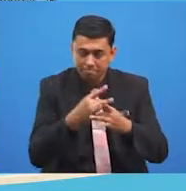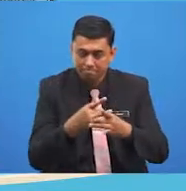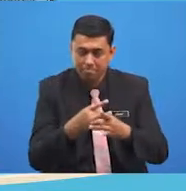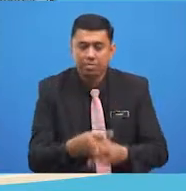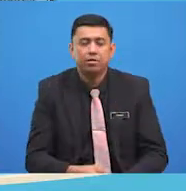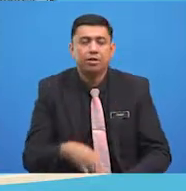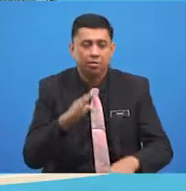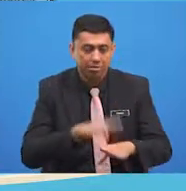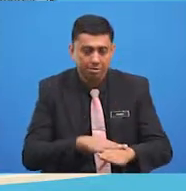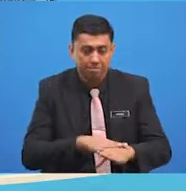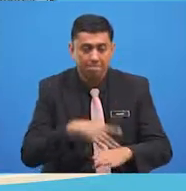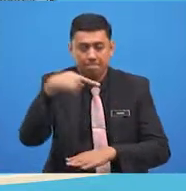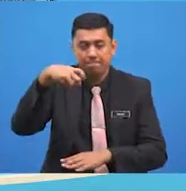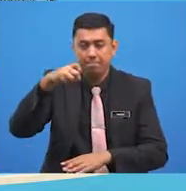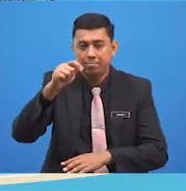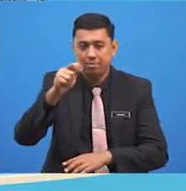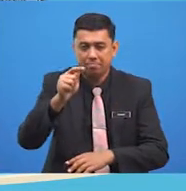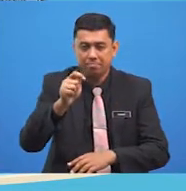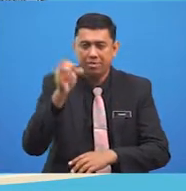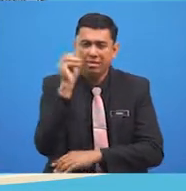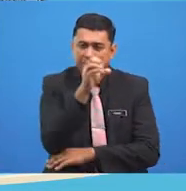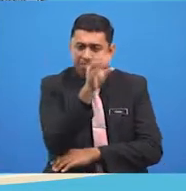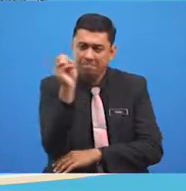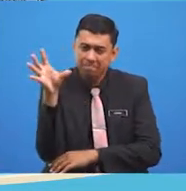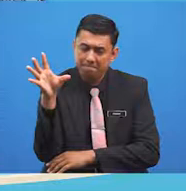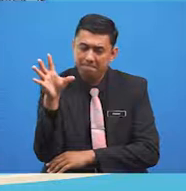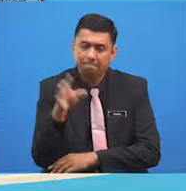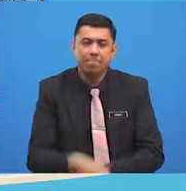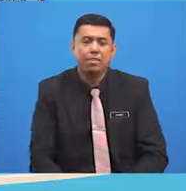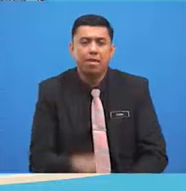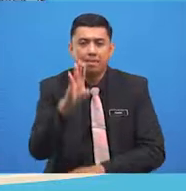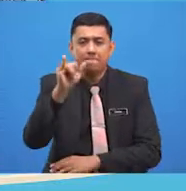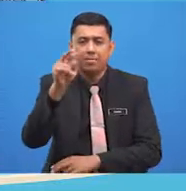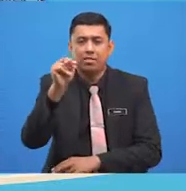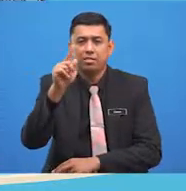Namun, pada peta yang dipaparkan hanya berkelip di lokasi Bintulu dan Kertih.